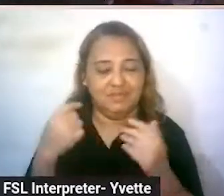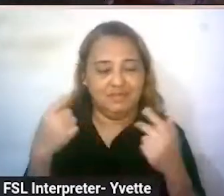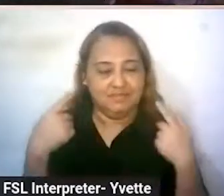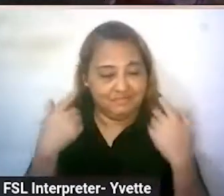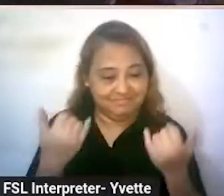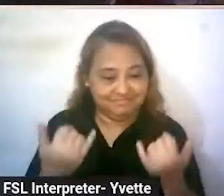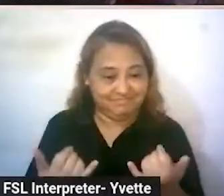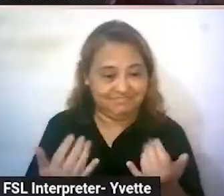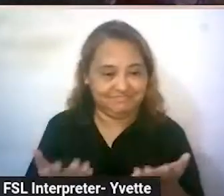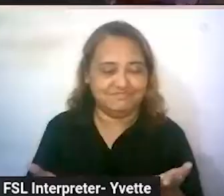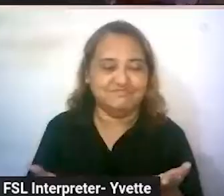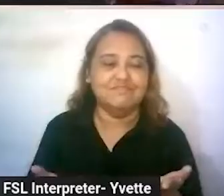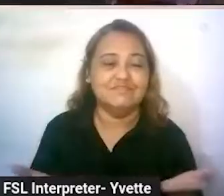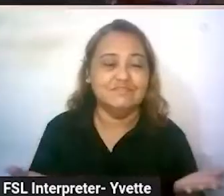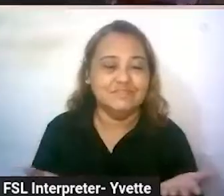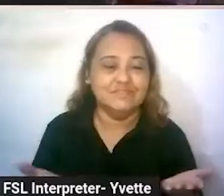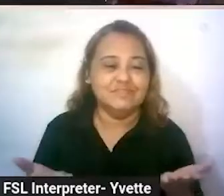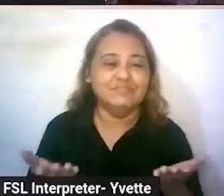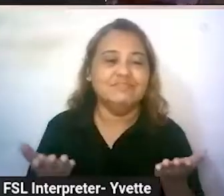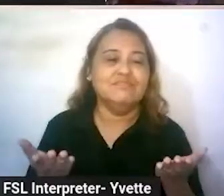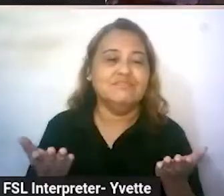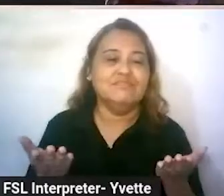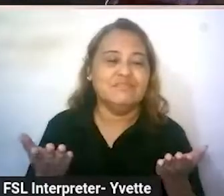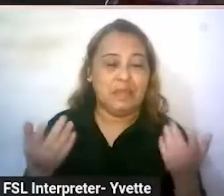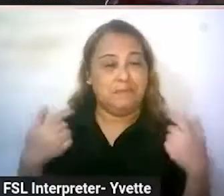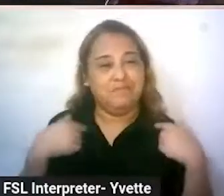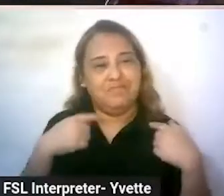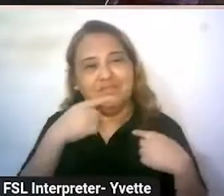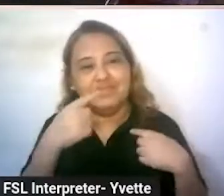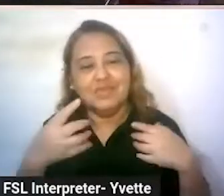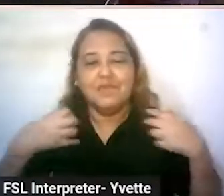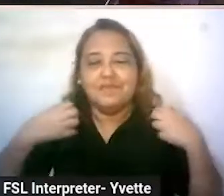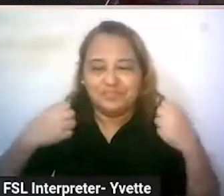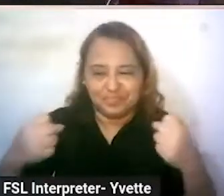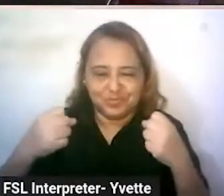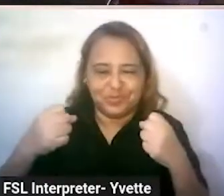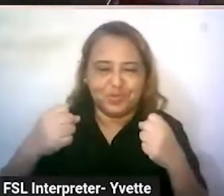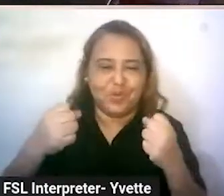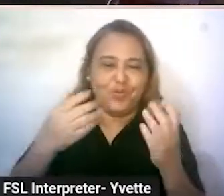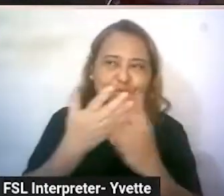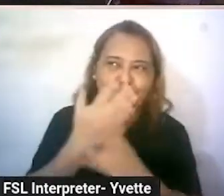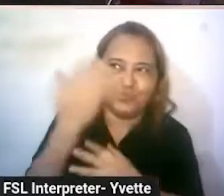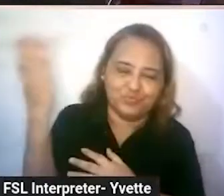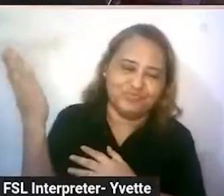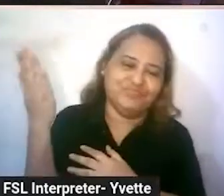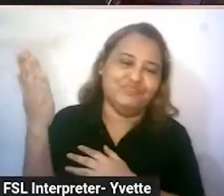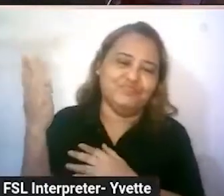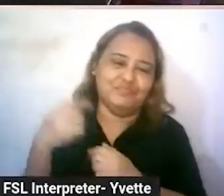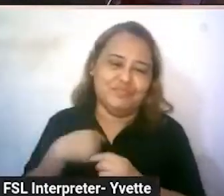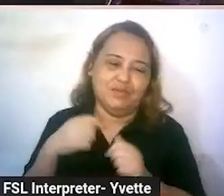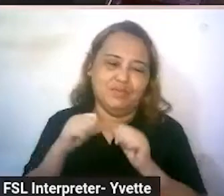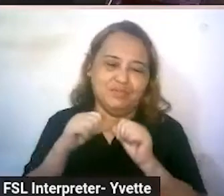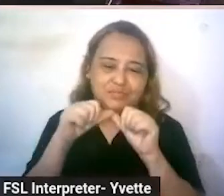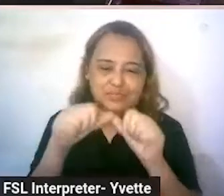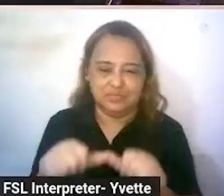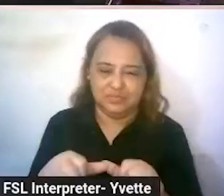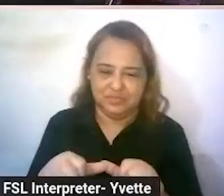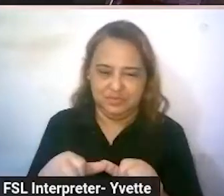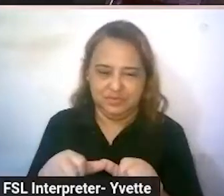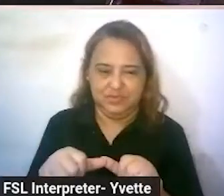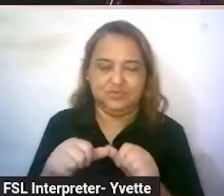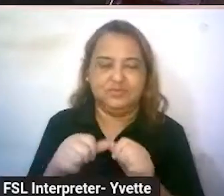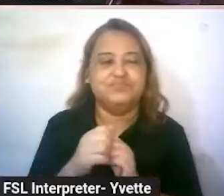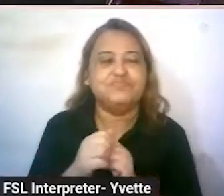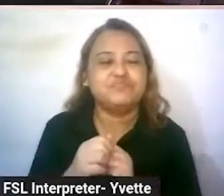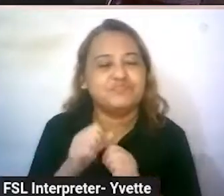and I could say that I'm still strong through Him, I will continue my best